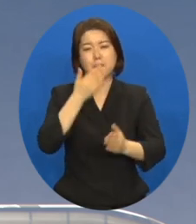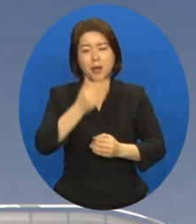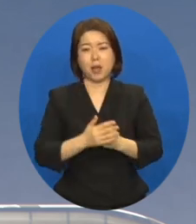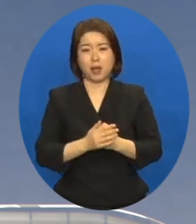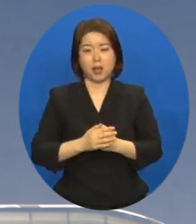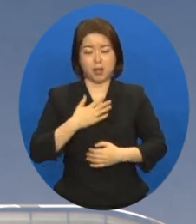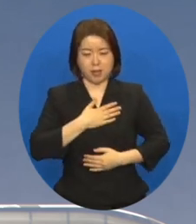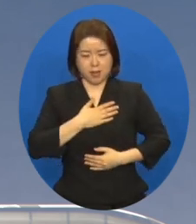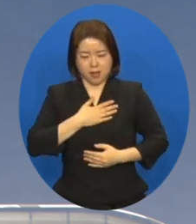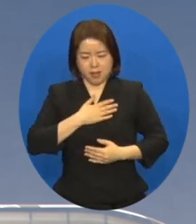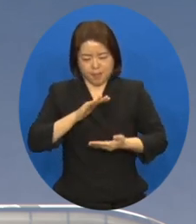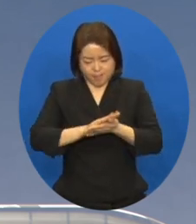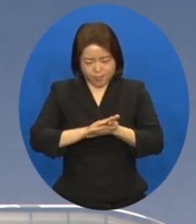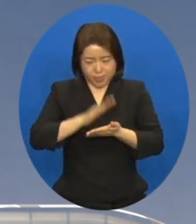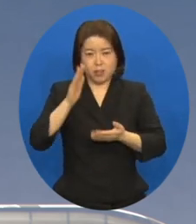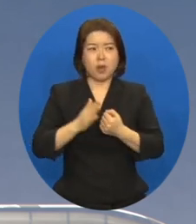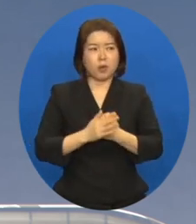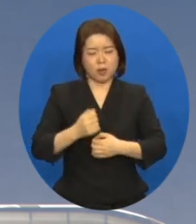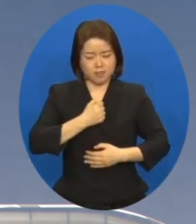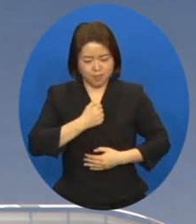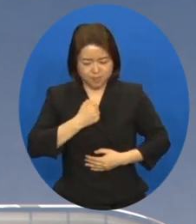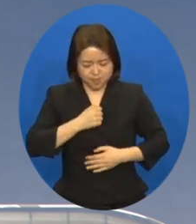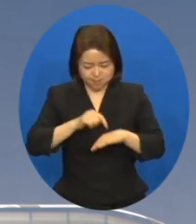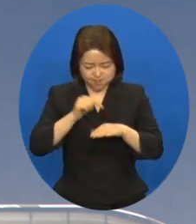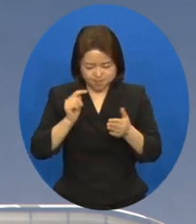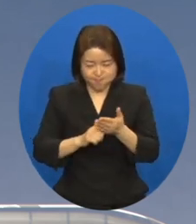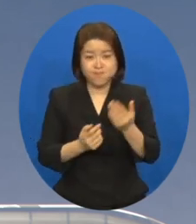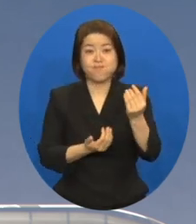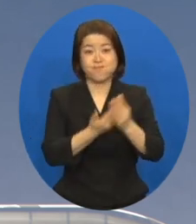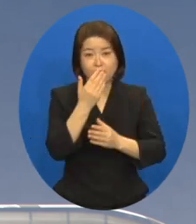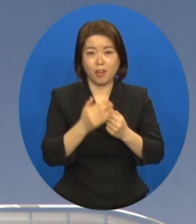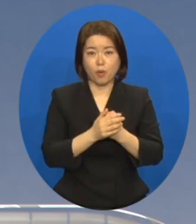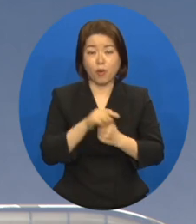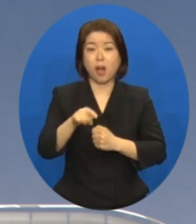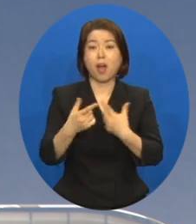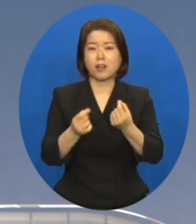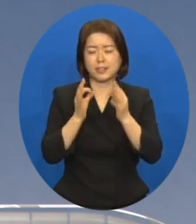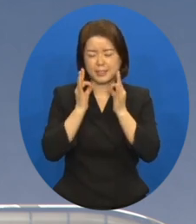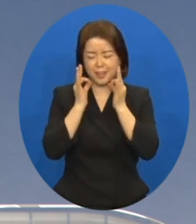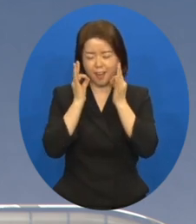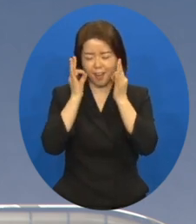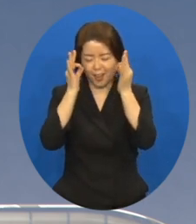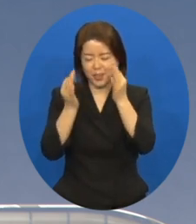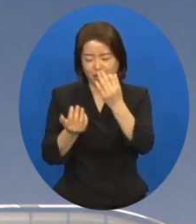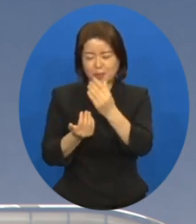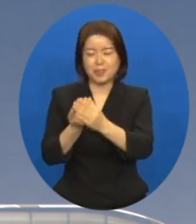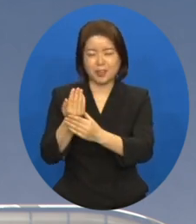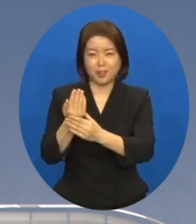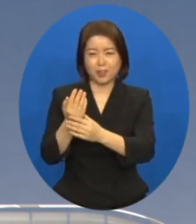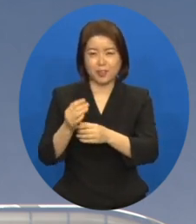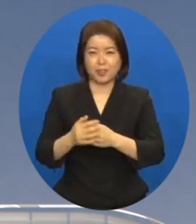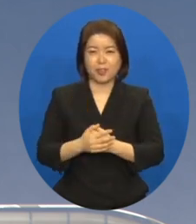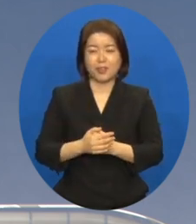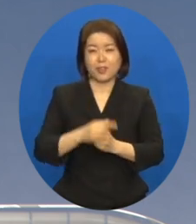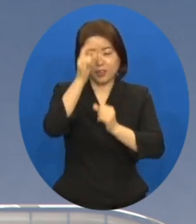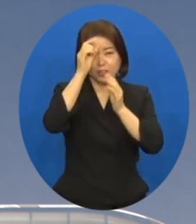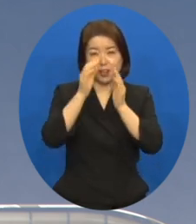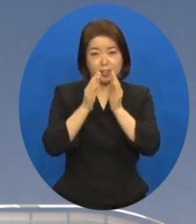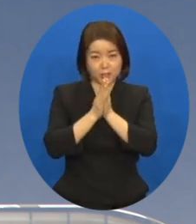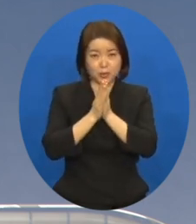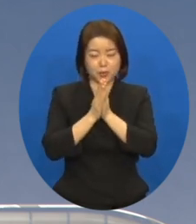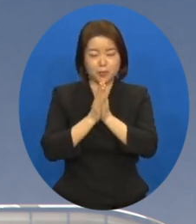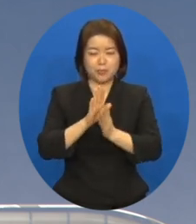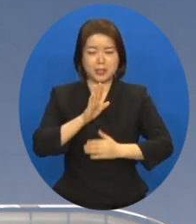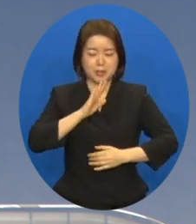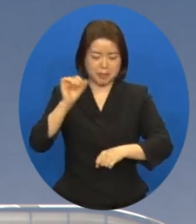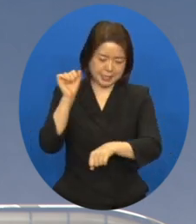뜨거워지고 또 애통한 마음이 생기고 그런 간절함이 일어나서 기도를 정말